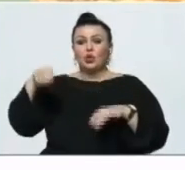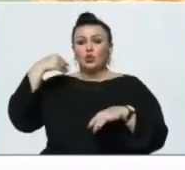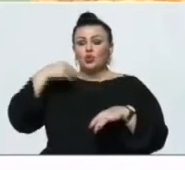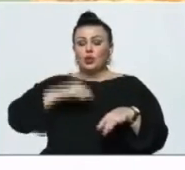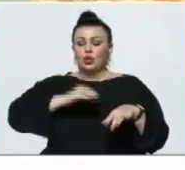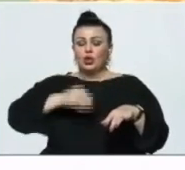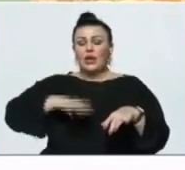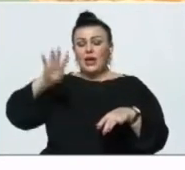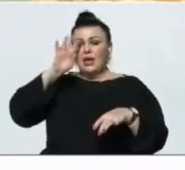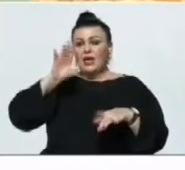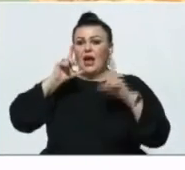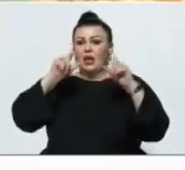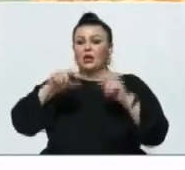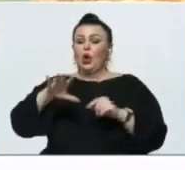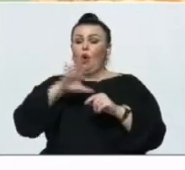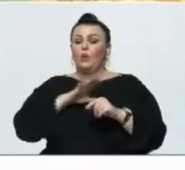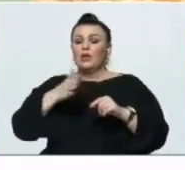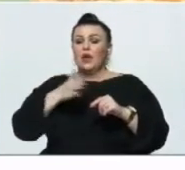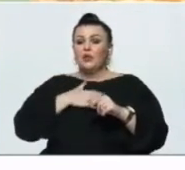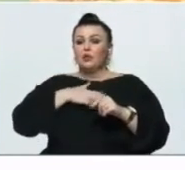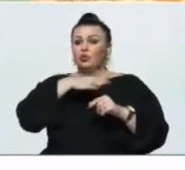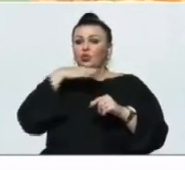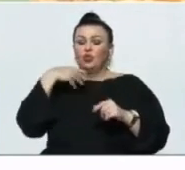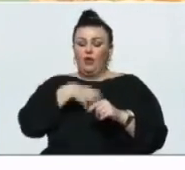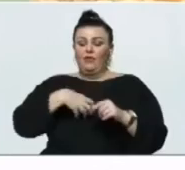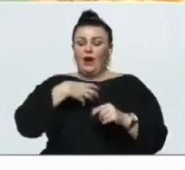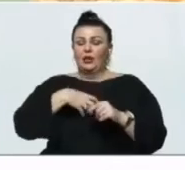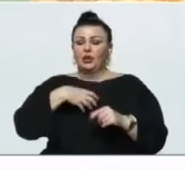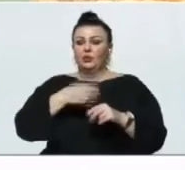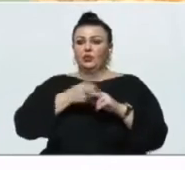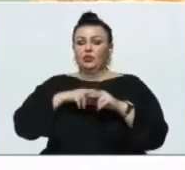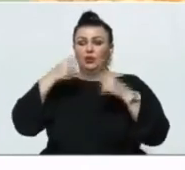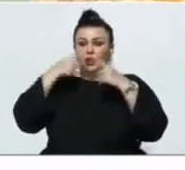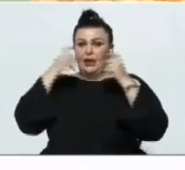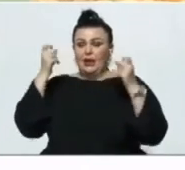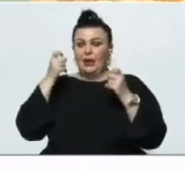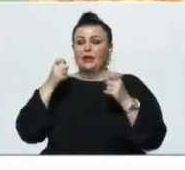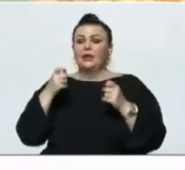şirkətlərinin İranda olması bizim üçün çox vacibdir. Onu da qeyd edeyim ki,